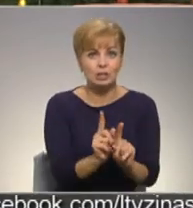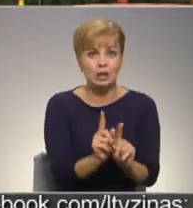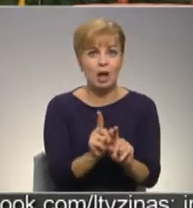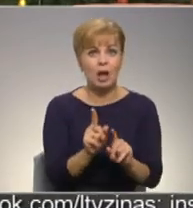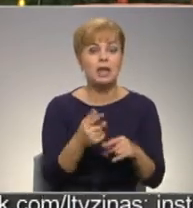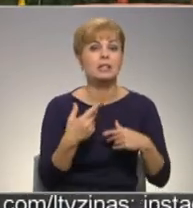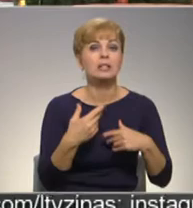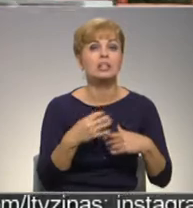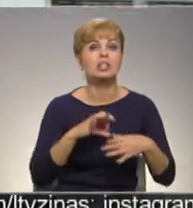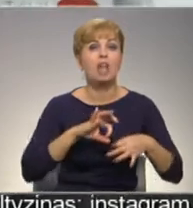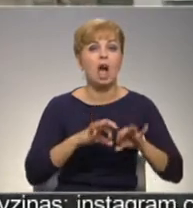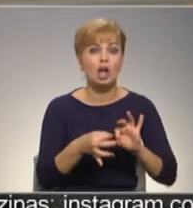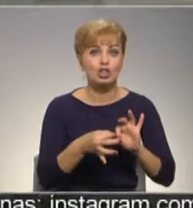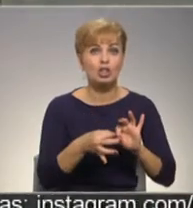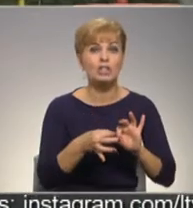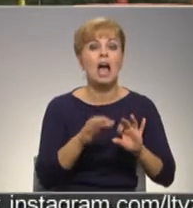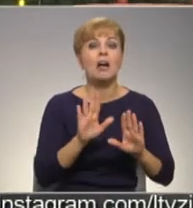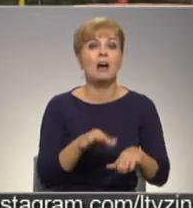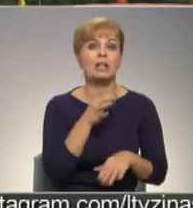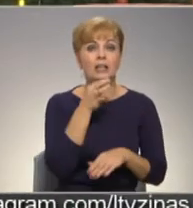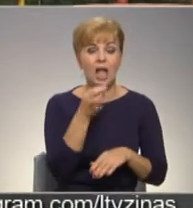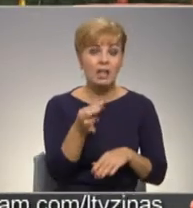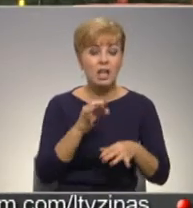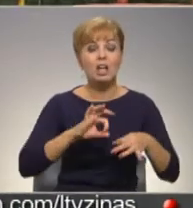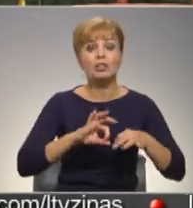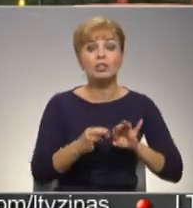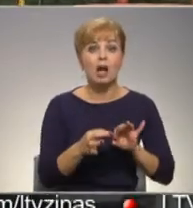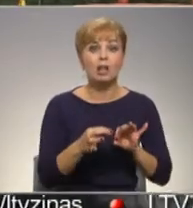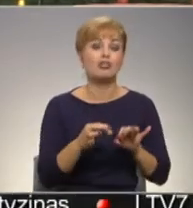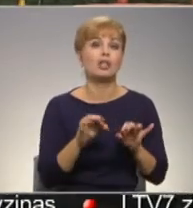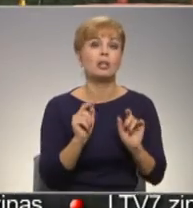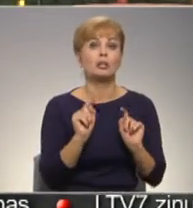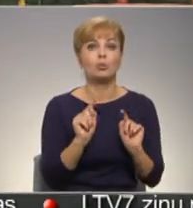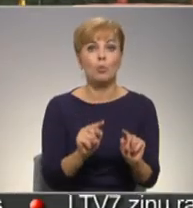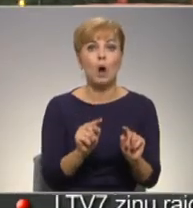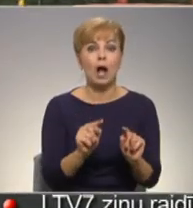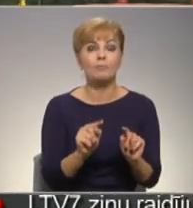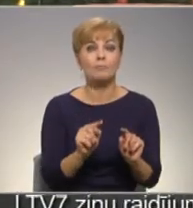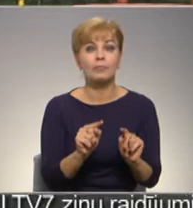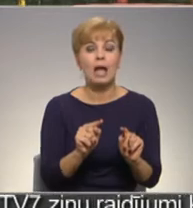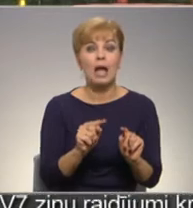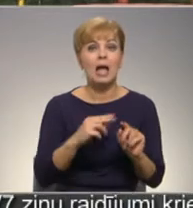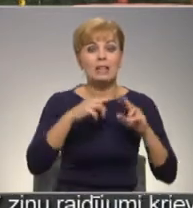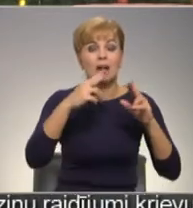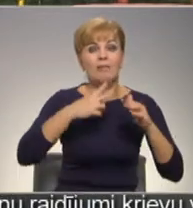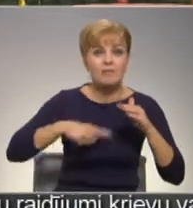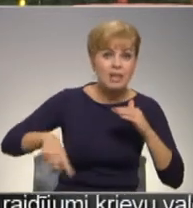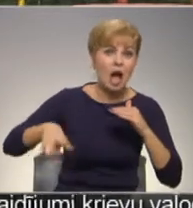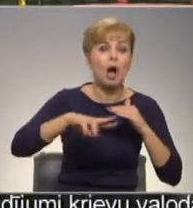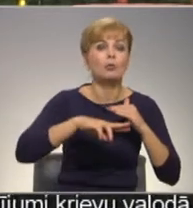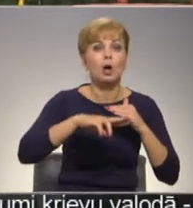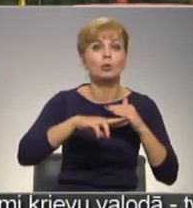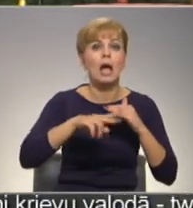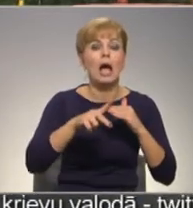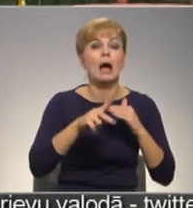tik sarežģīts. Un varētu arī teikt, sarežģīts ir šo viadukt, kur ir nepārtraukti